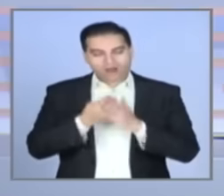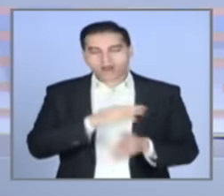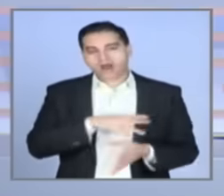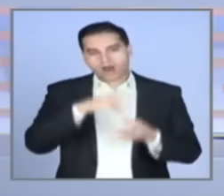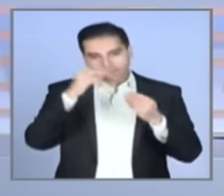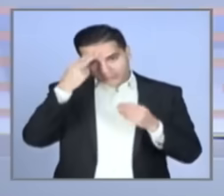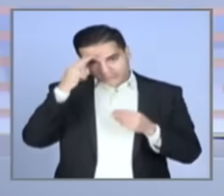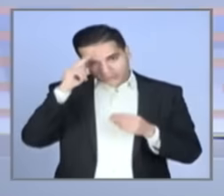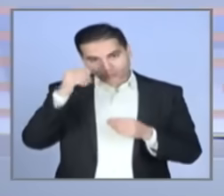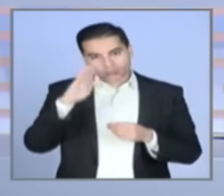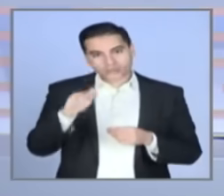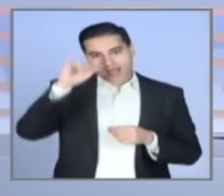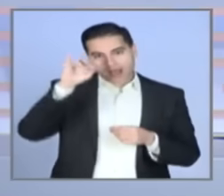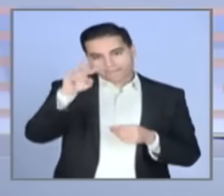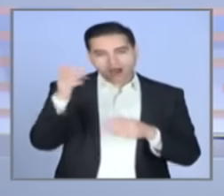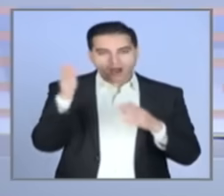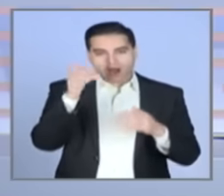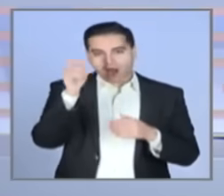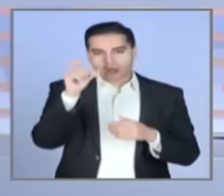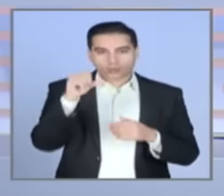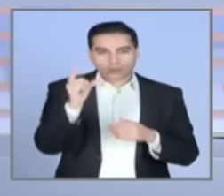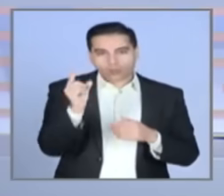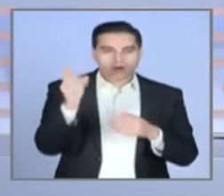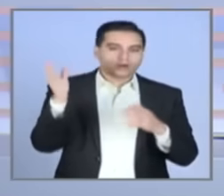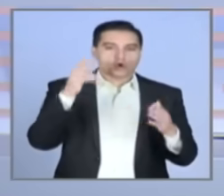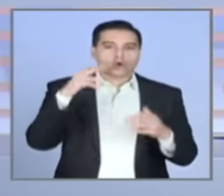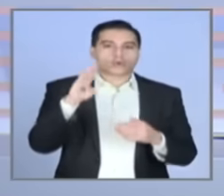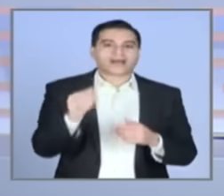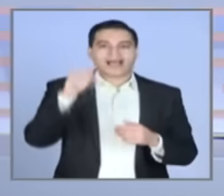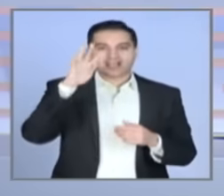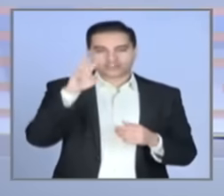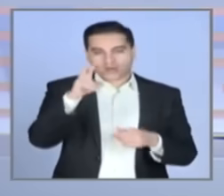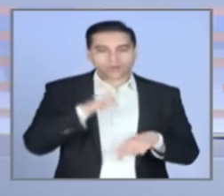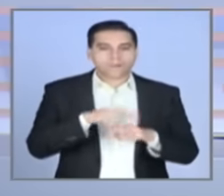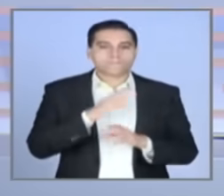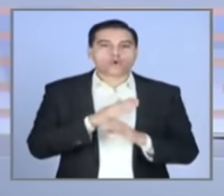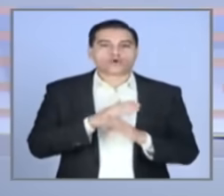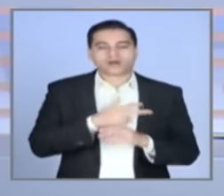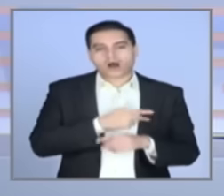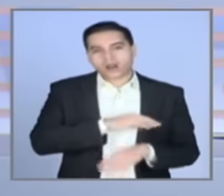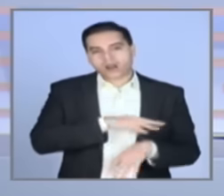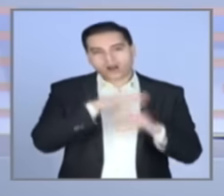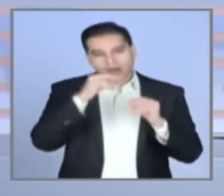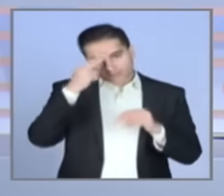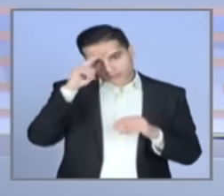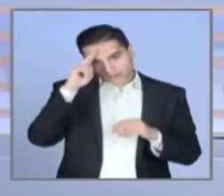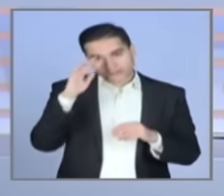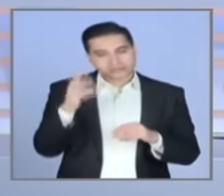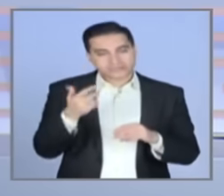العظيم أسامة أنور عكاشة، وإخراج المخرج الراحل